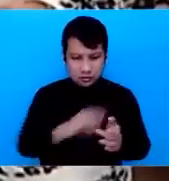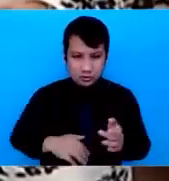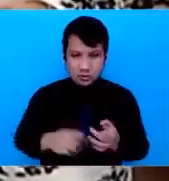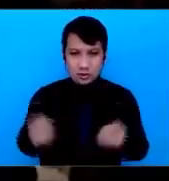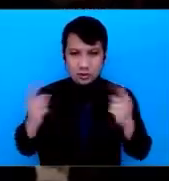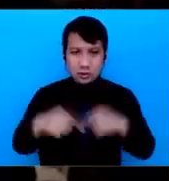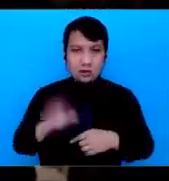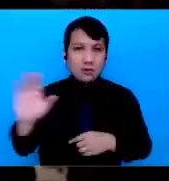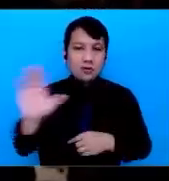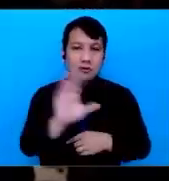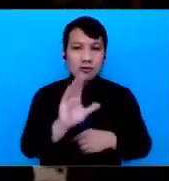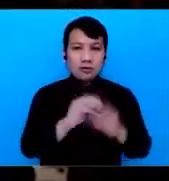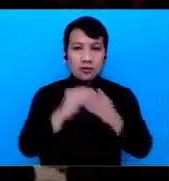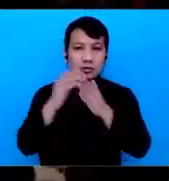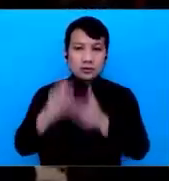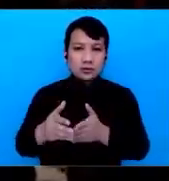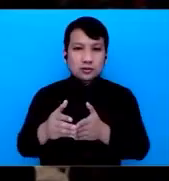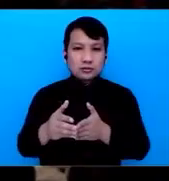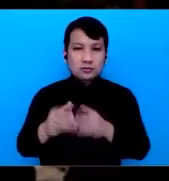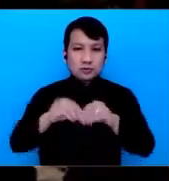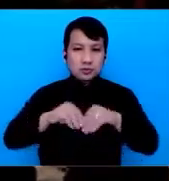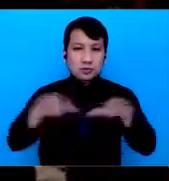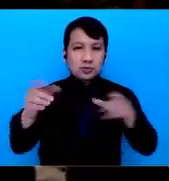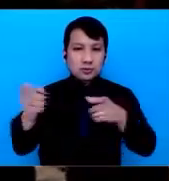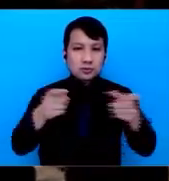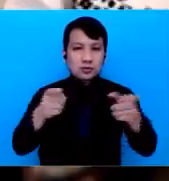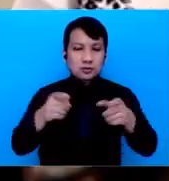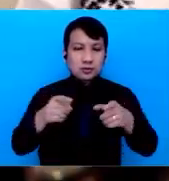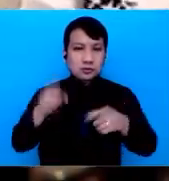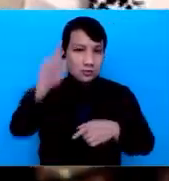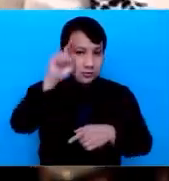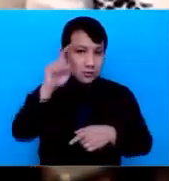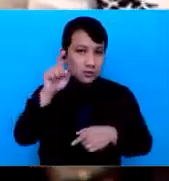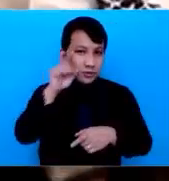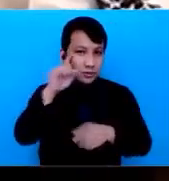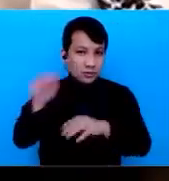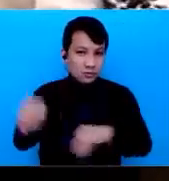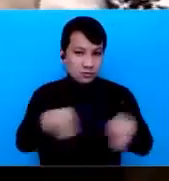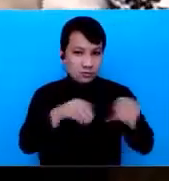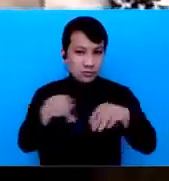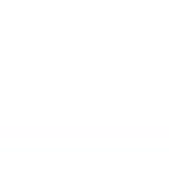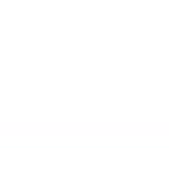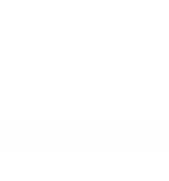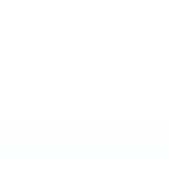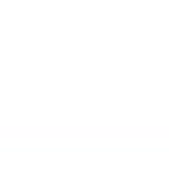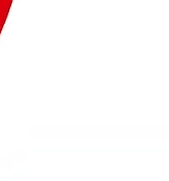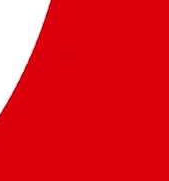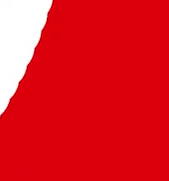kanilang simbahan sa pagpapatakbo ng sex trafficking operations.